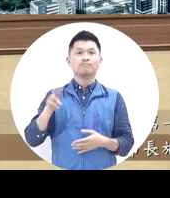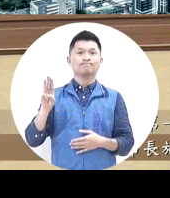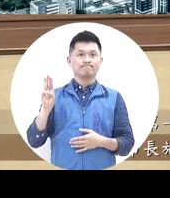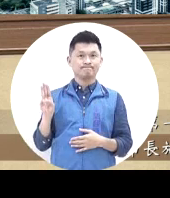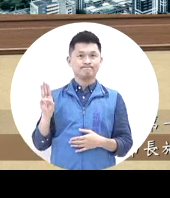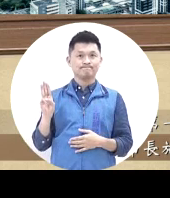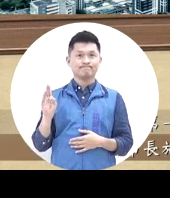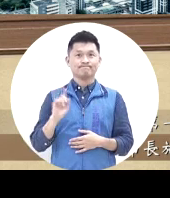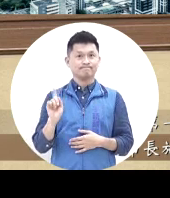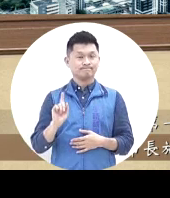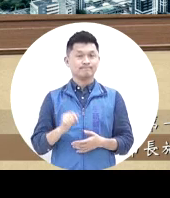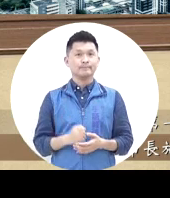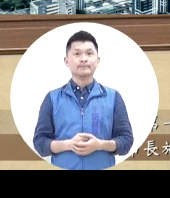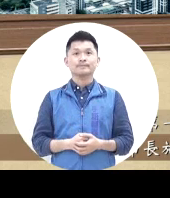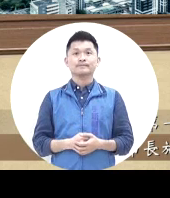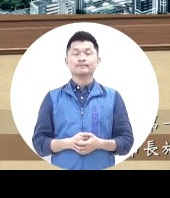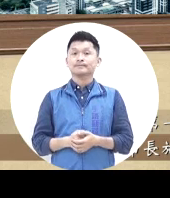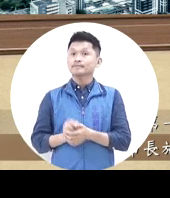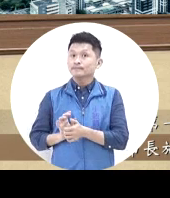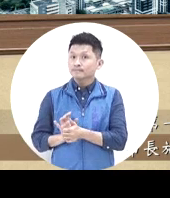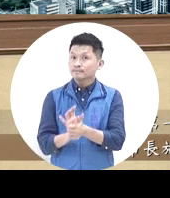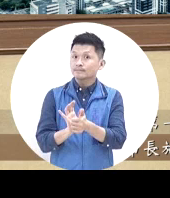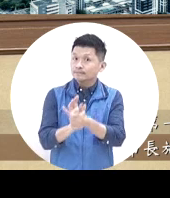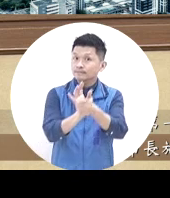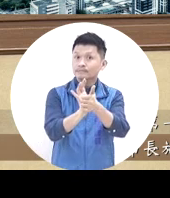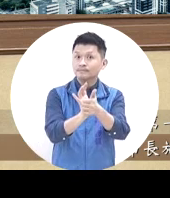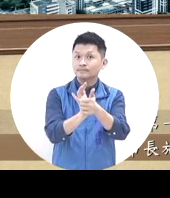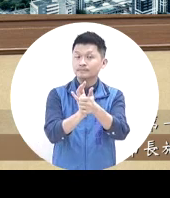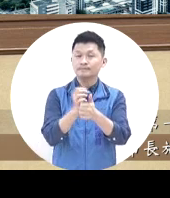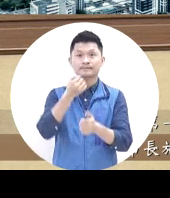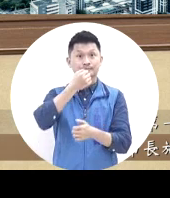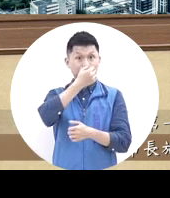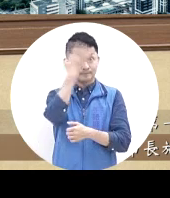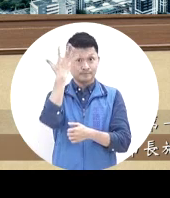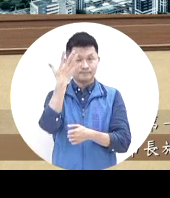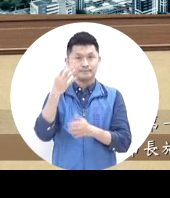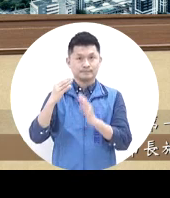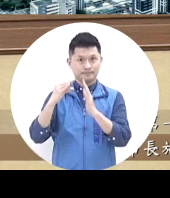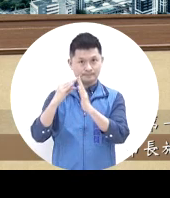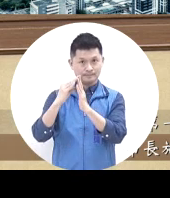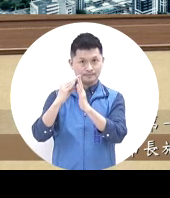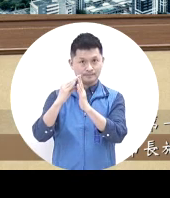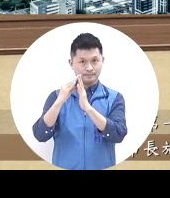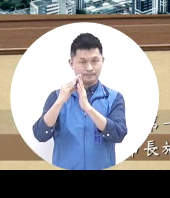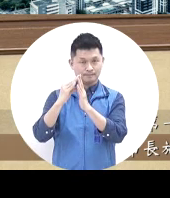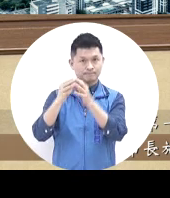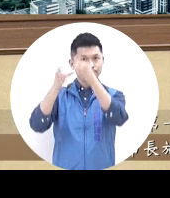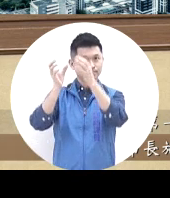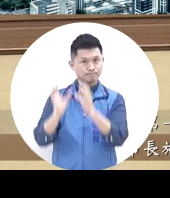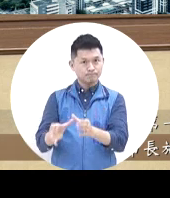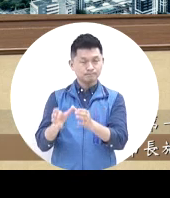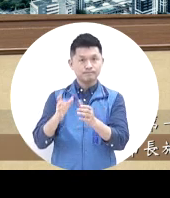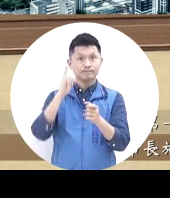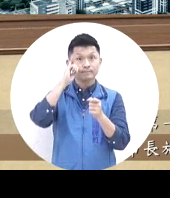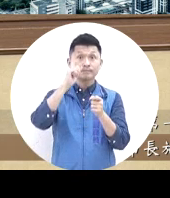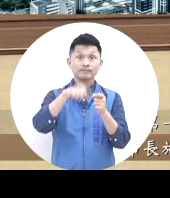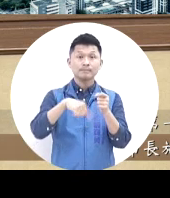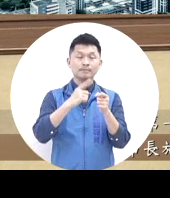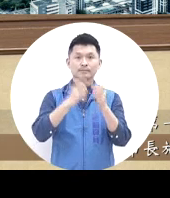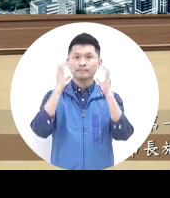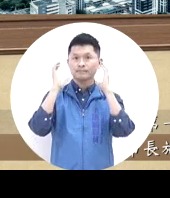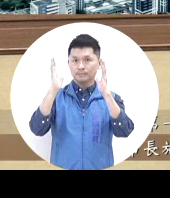将推动以青年局的方式明年来正式成